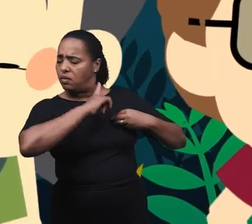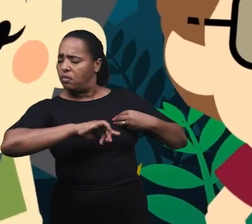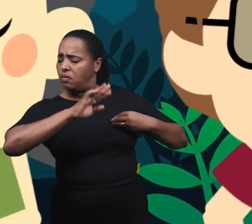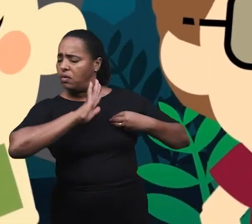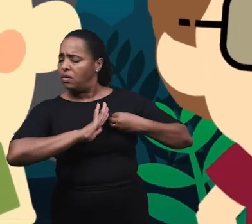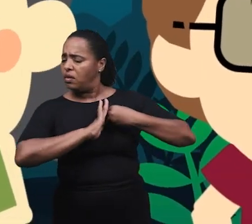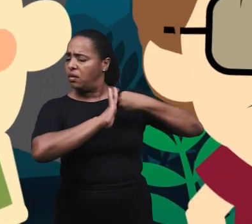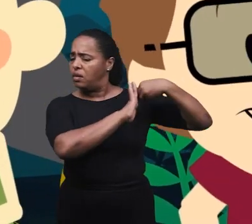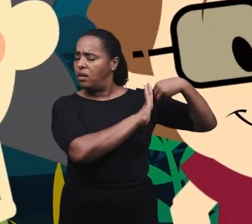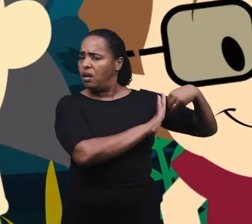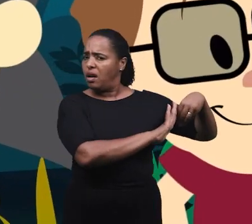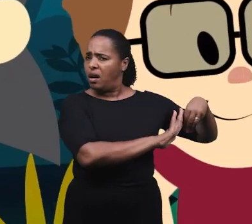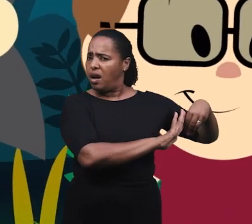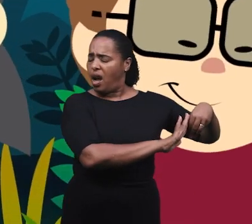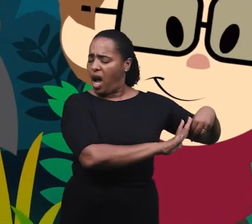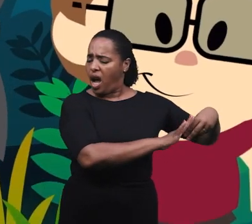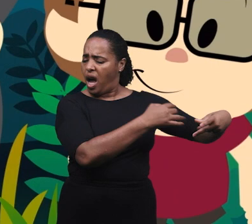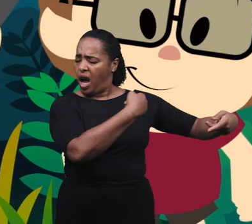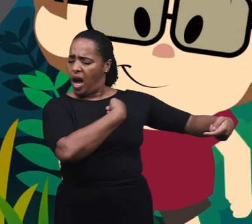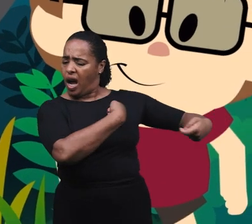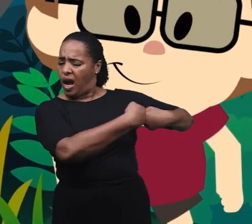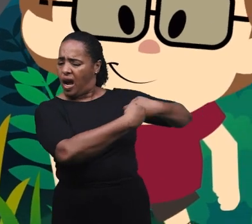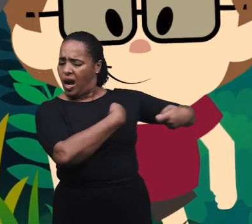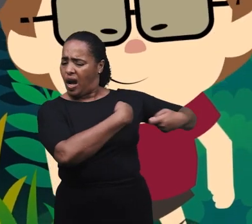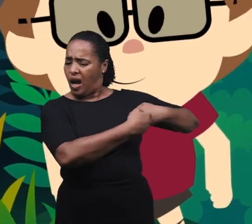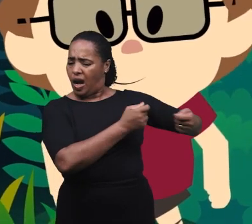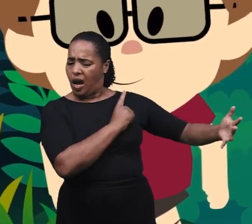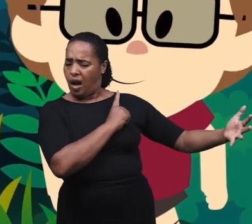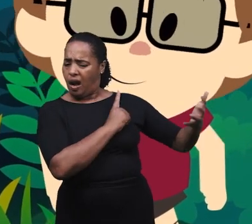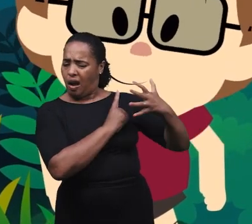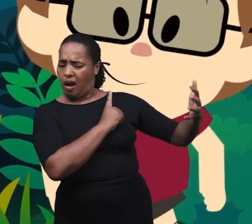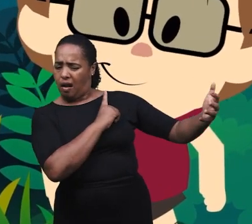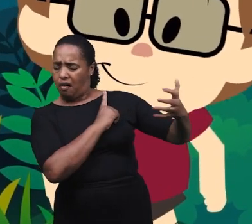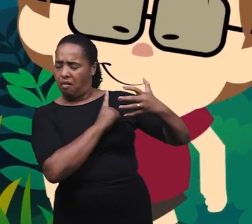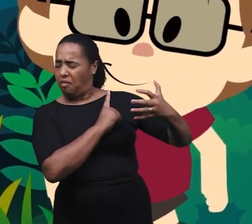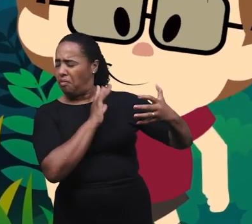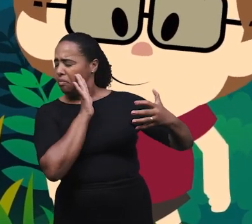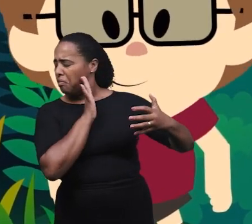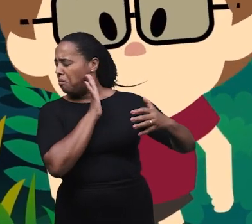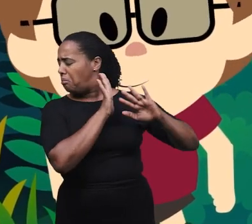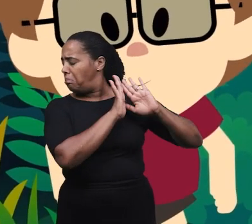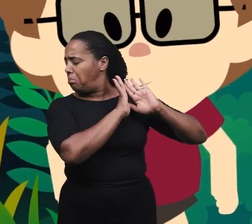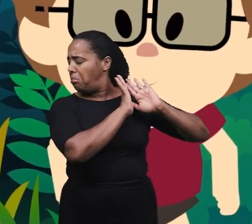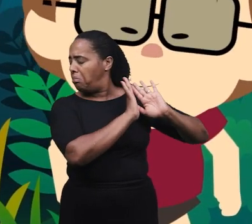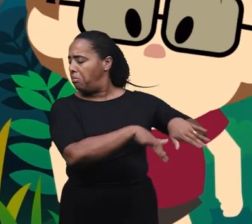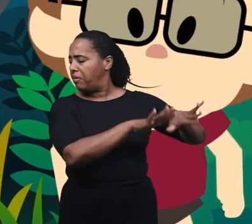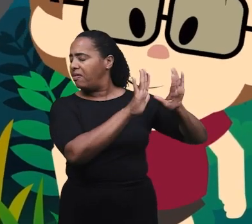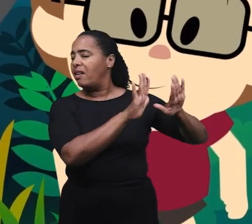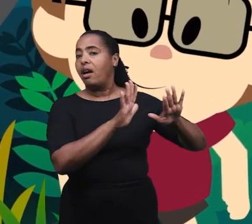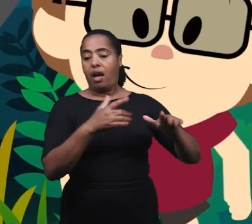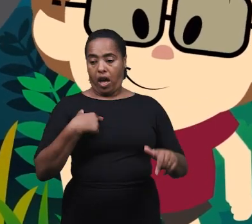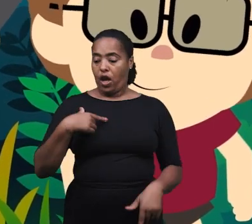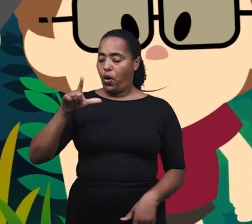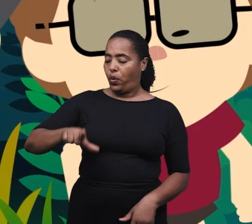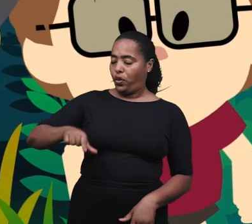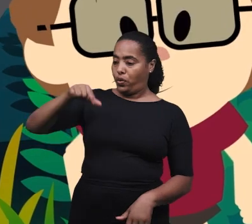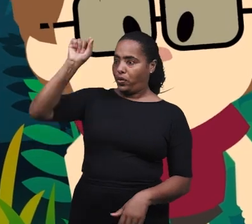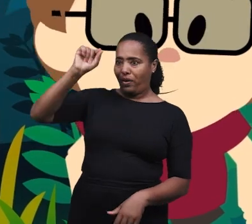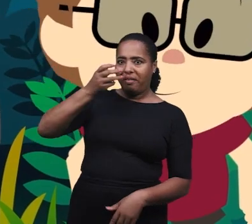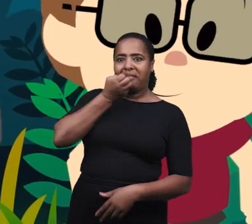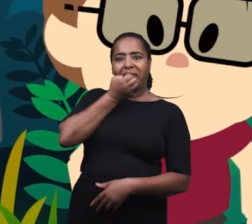Para trás o pecado ficará. Seu domínio não me atingirá.